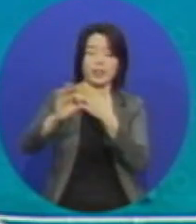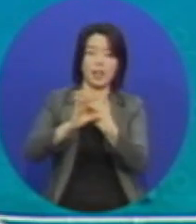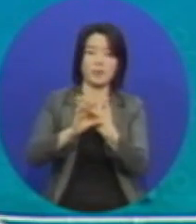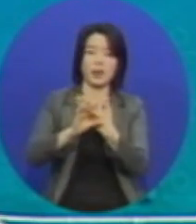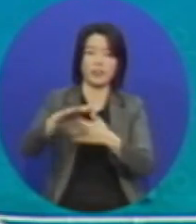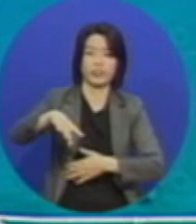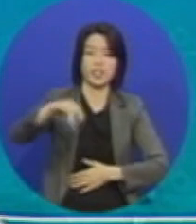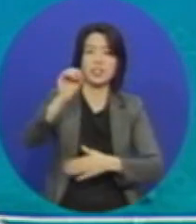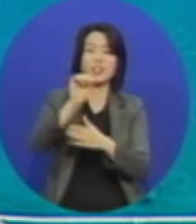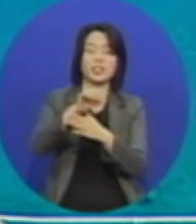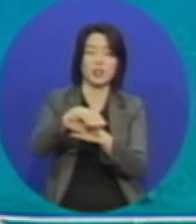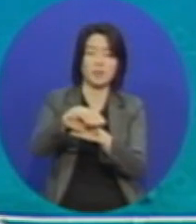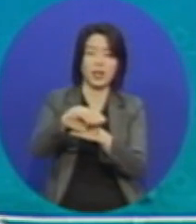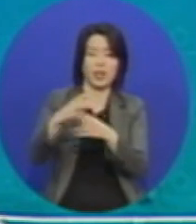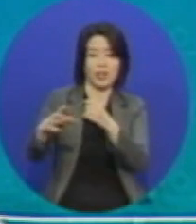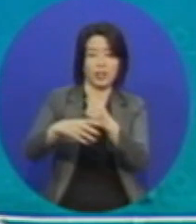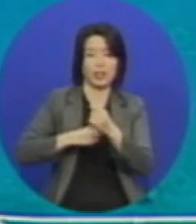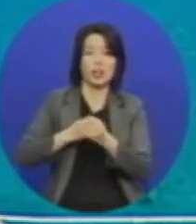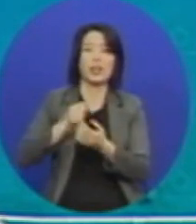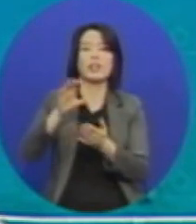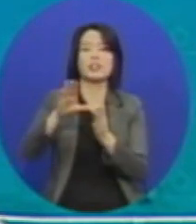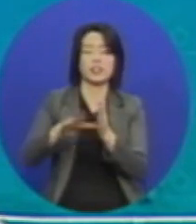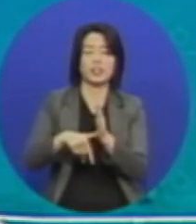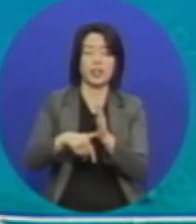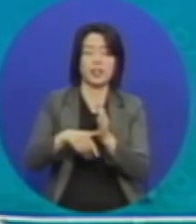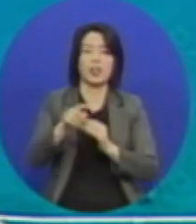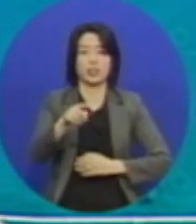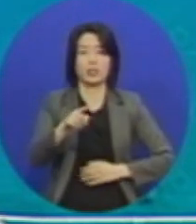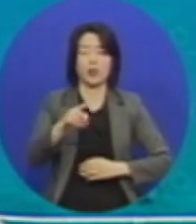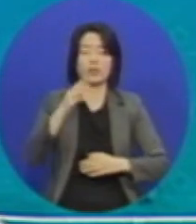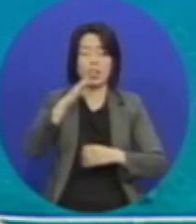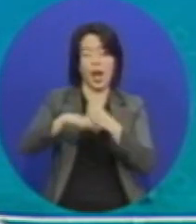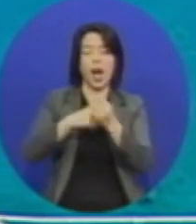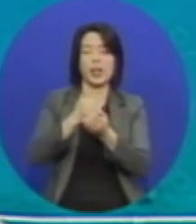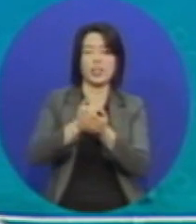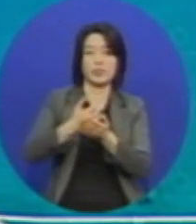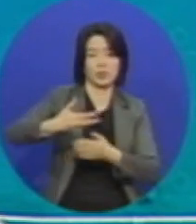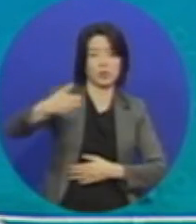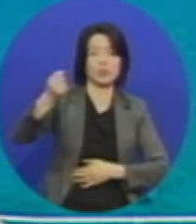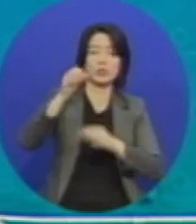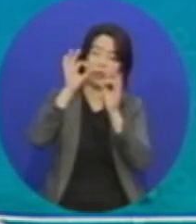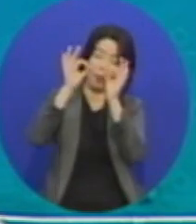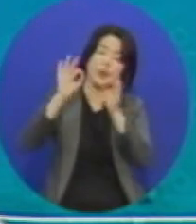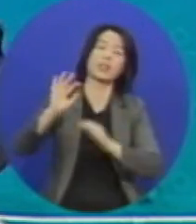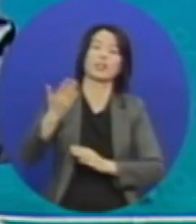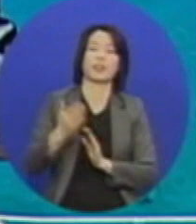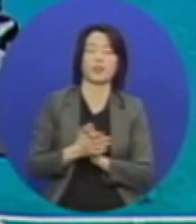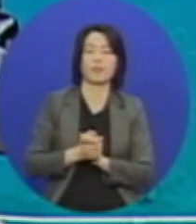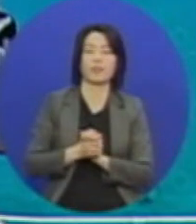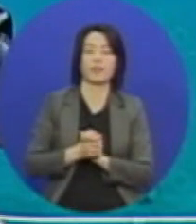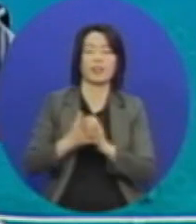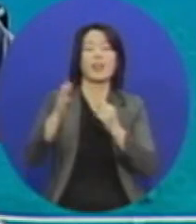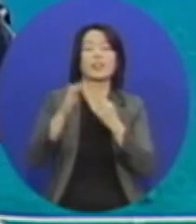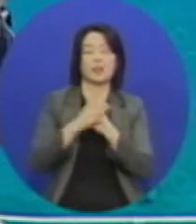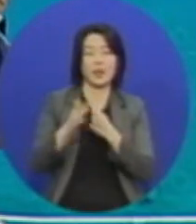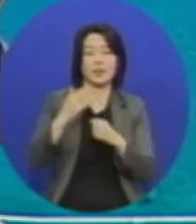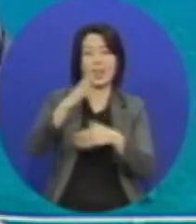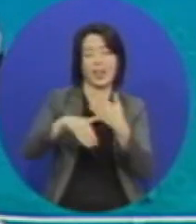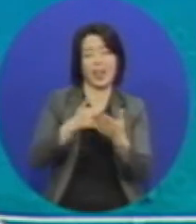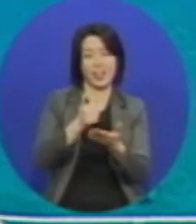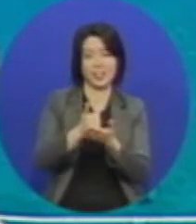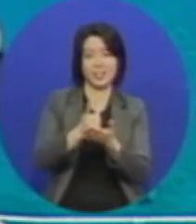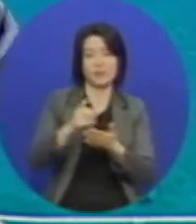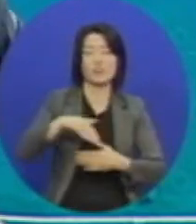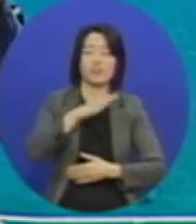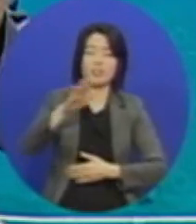첫 열매가 거두어 졌을 때 그게 하나님의 것으로 보인다 말입니다 그러니 하나님께서 우리에게